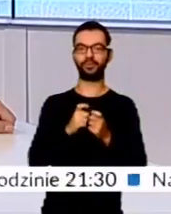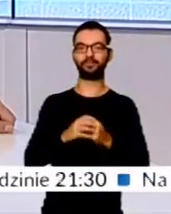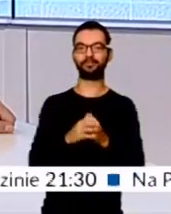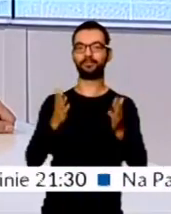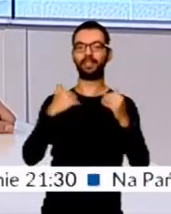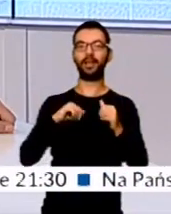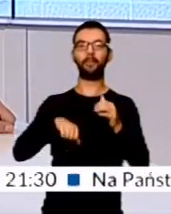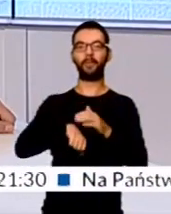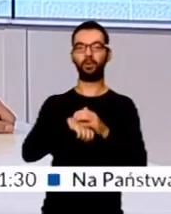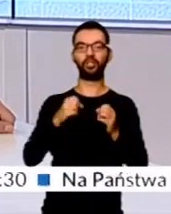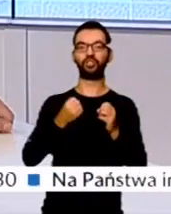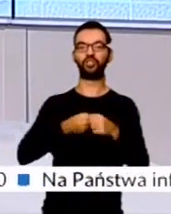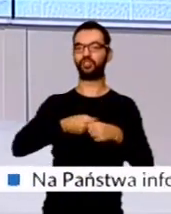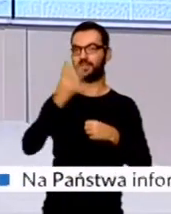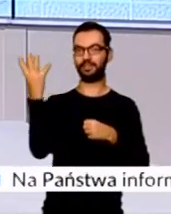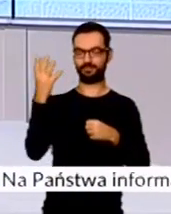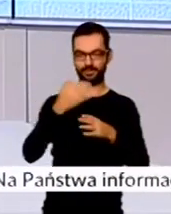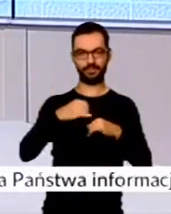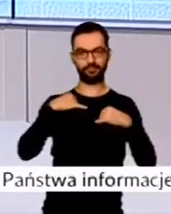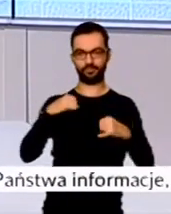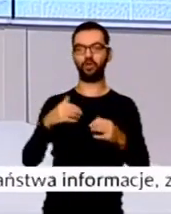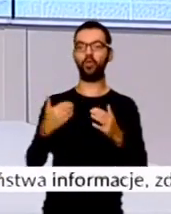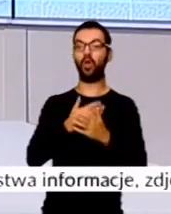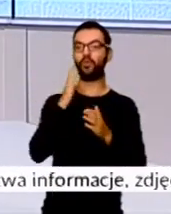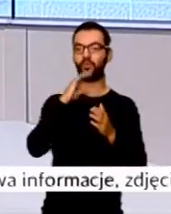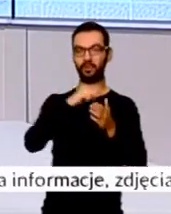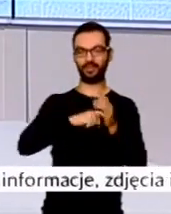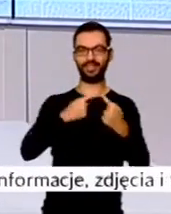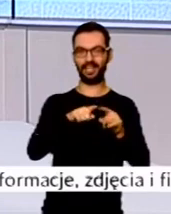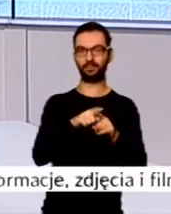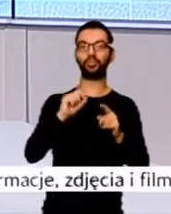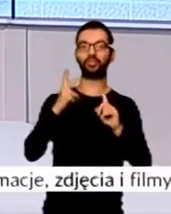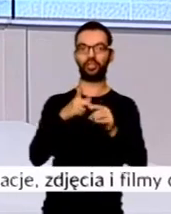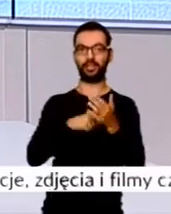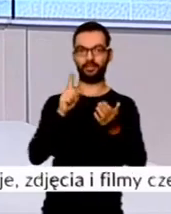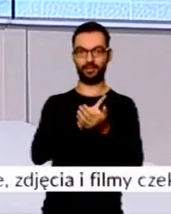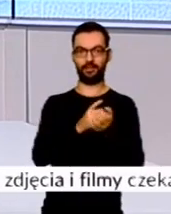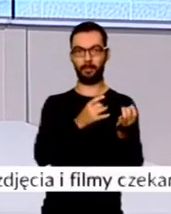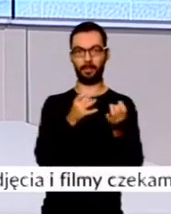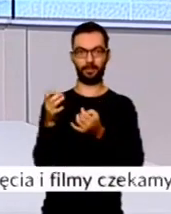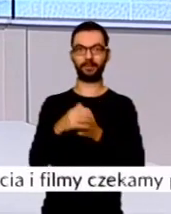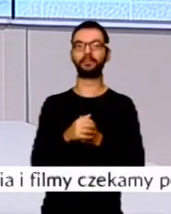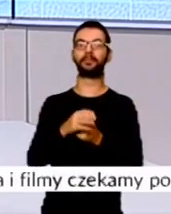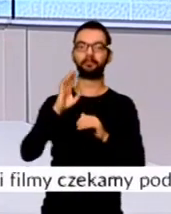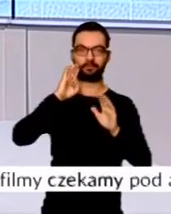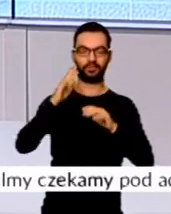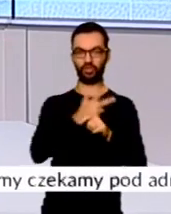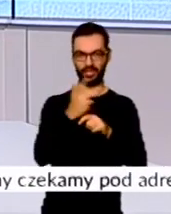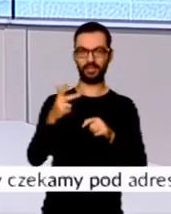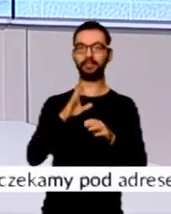Piłkarze Świtu nie zwalniają tempa. Drużyna z Nowego Dworu Mazowieckiego odniosła trzecie z rzędu zwycięstwo w trzeciej lidze i pozostaje